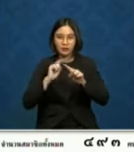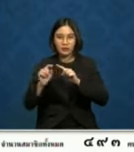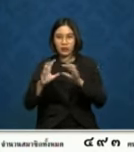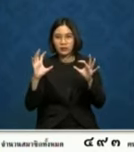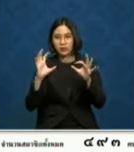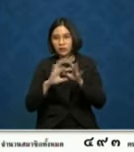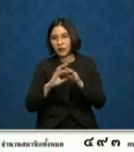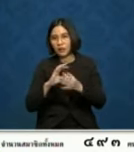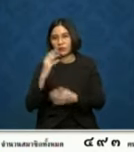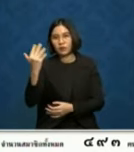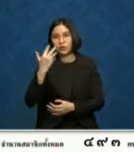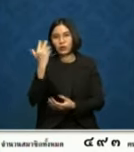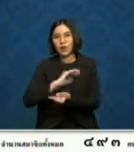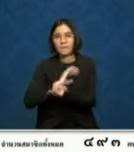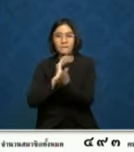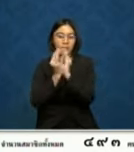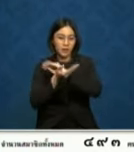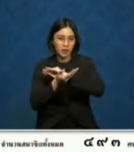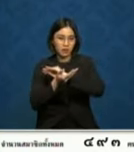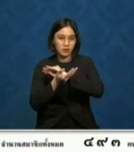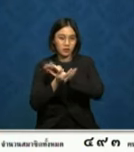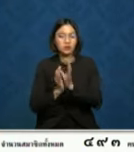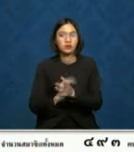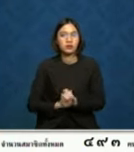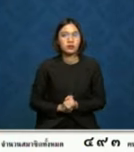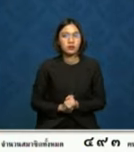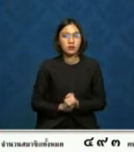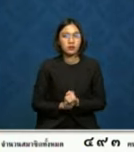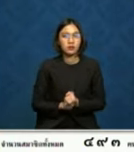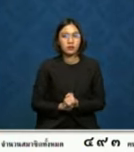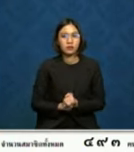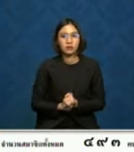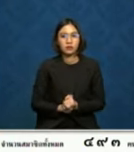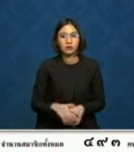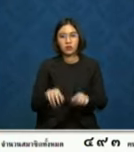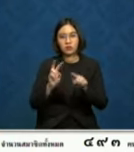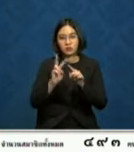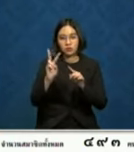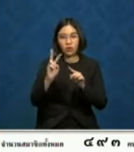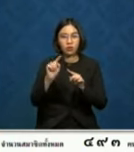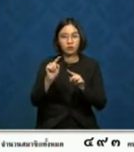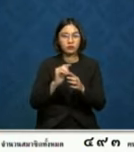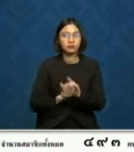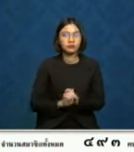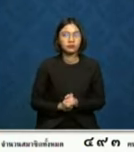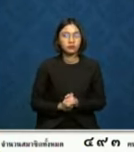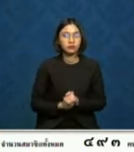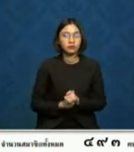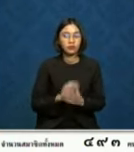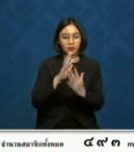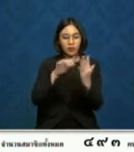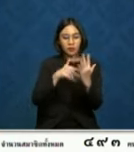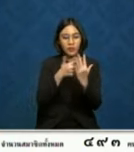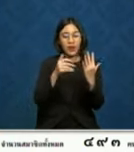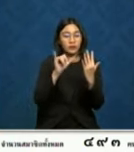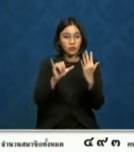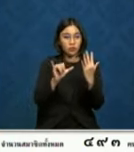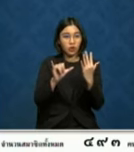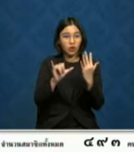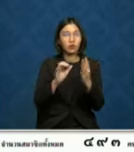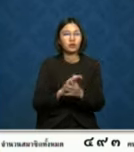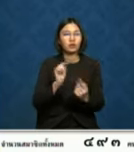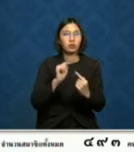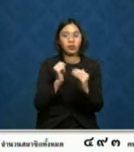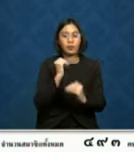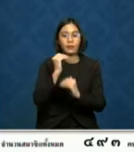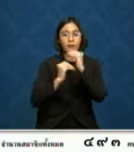เรื่องการเปลี่ยนแปลงสภาวะภูยากาศนะครับในส่วนประเด็นที่ 2ครับก็คือแผนงานยุทธศาสตร์สร้างการ